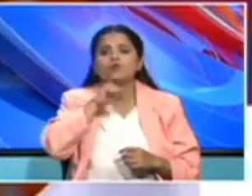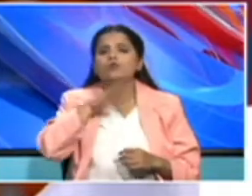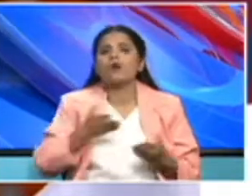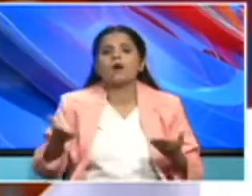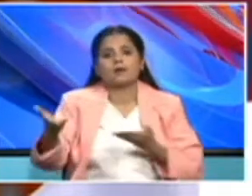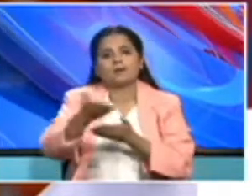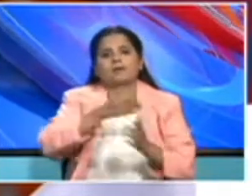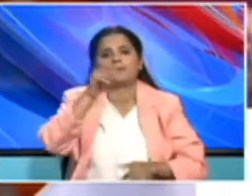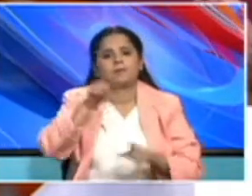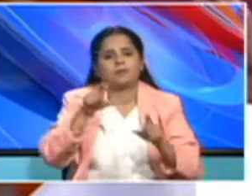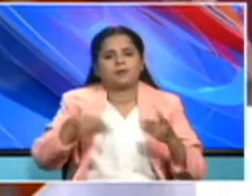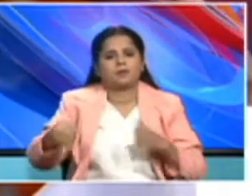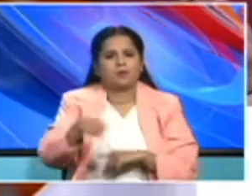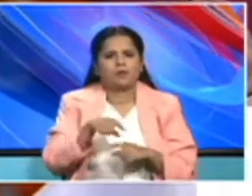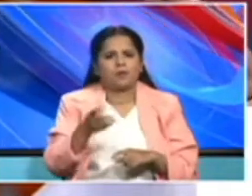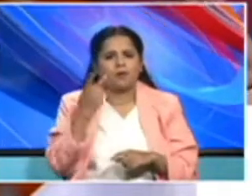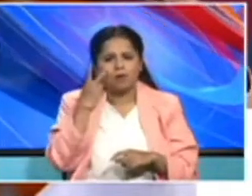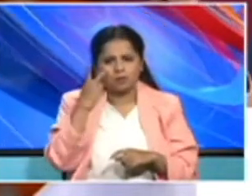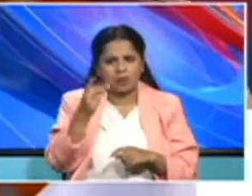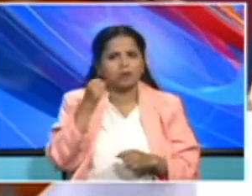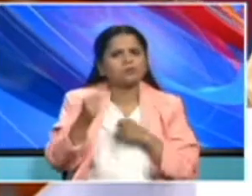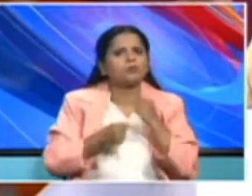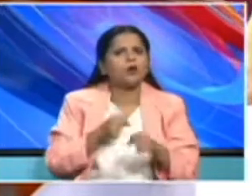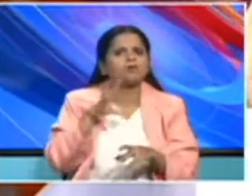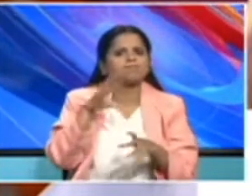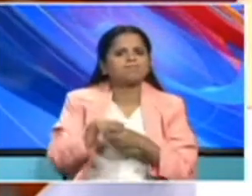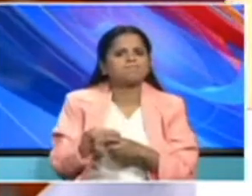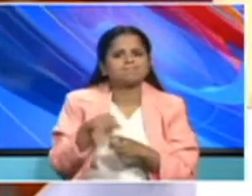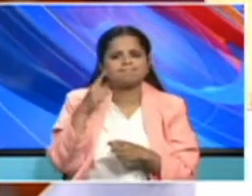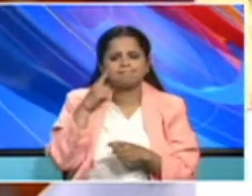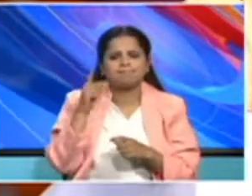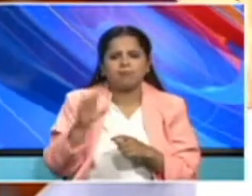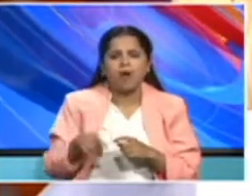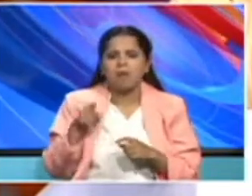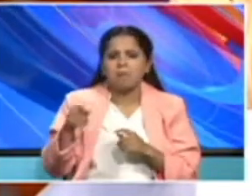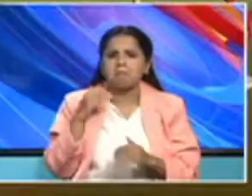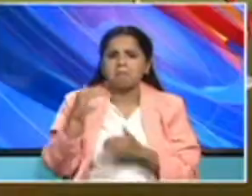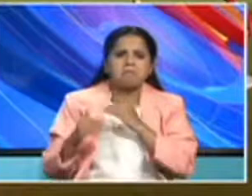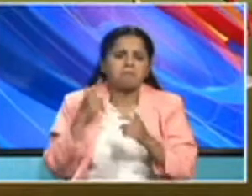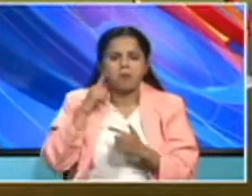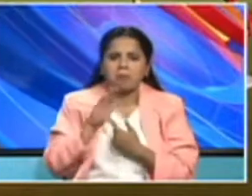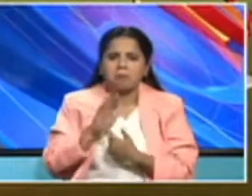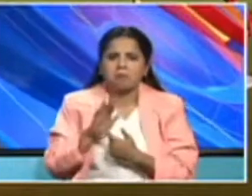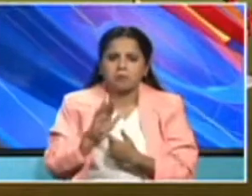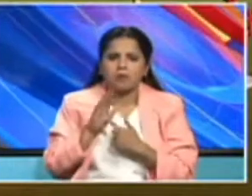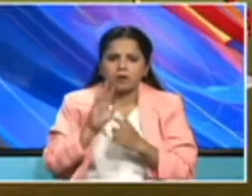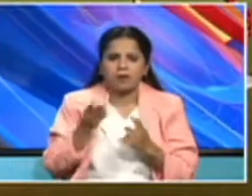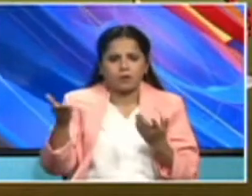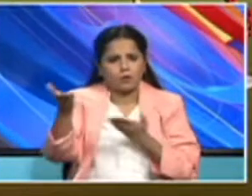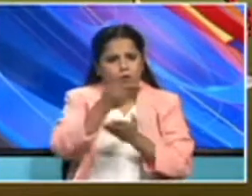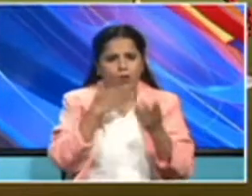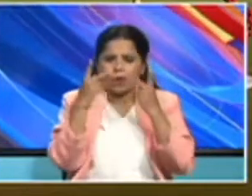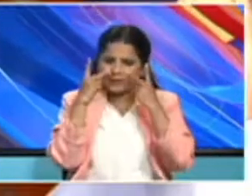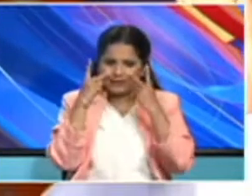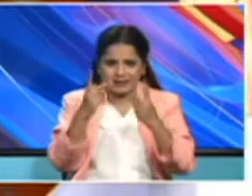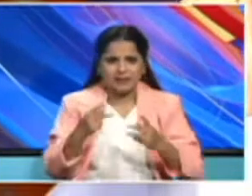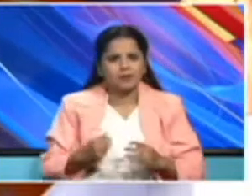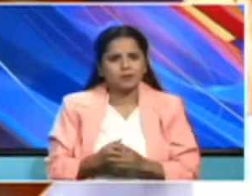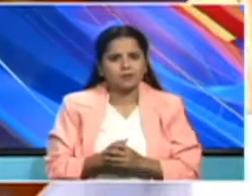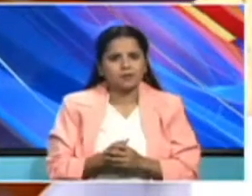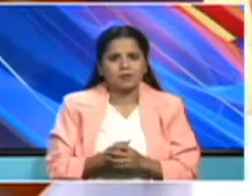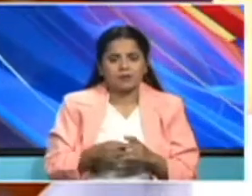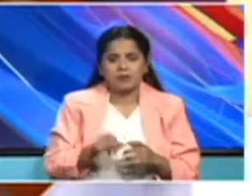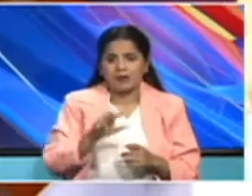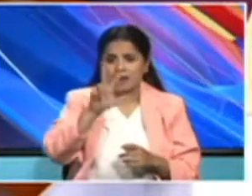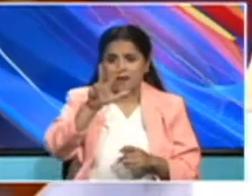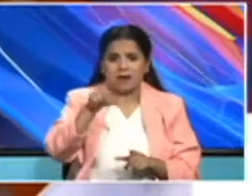ने वो जलवा खेलों में भी बरकरार रखा है। आप देखिए,